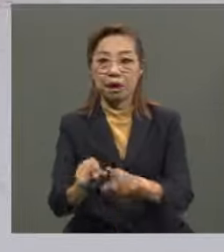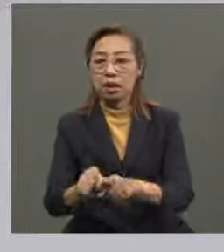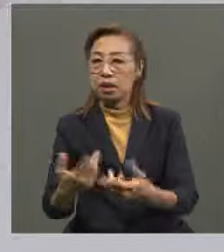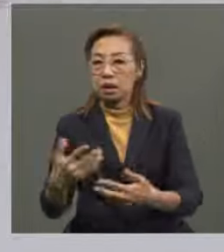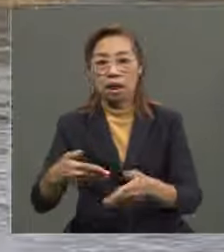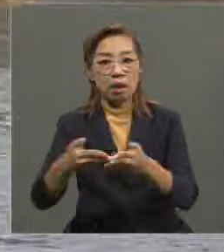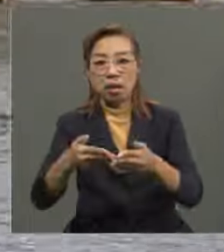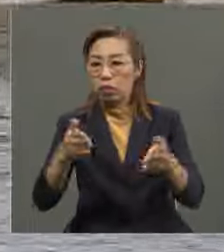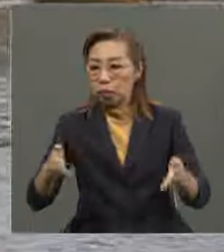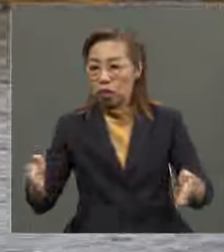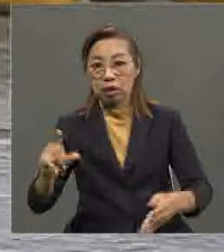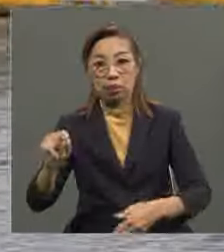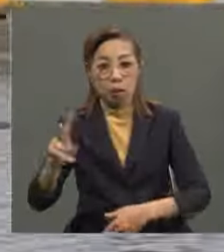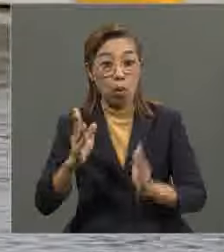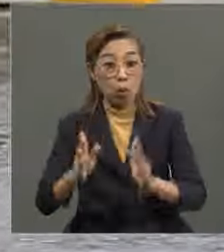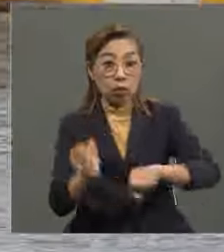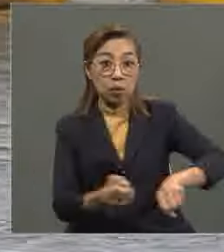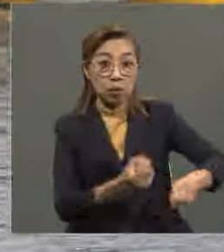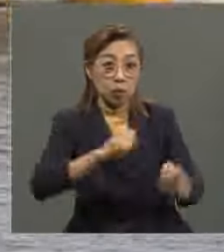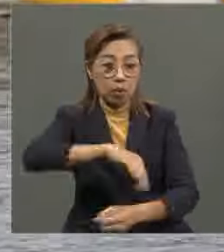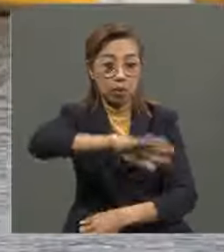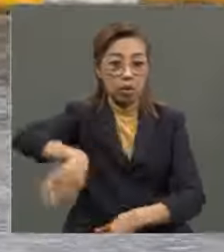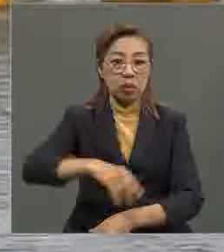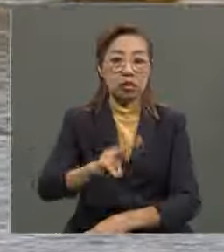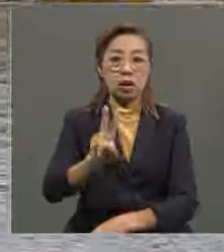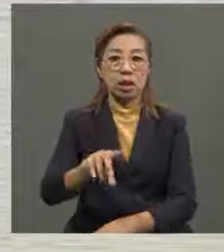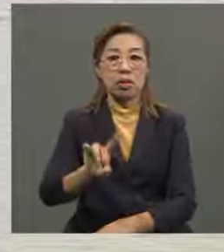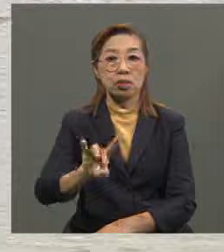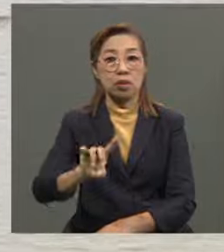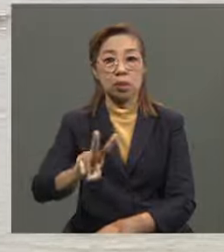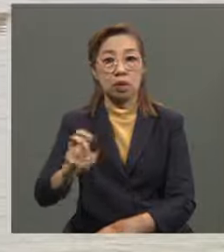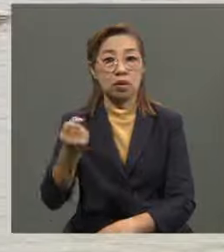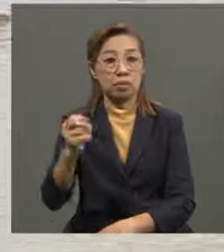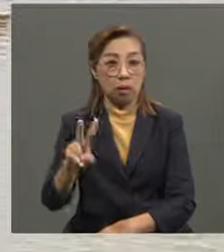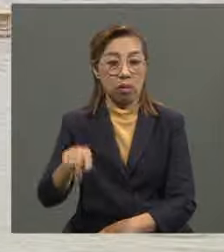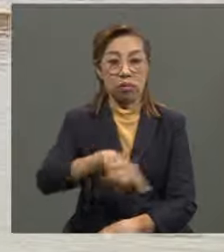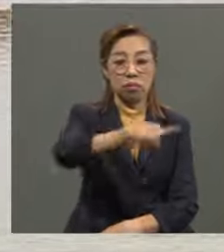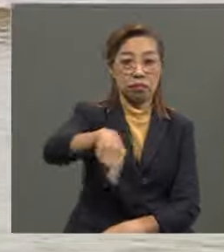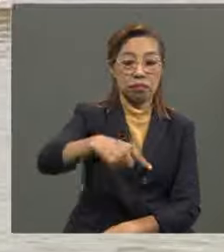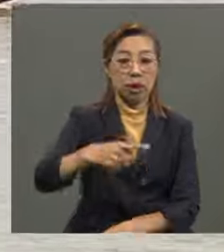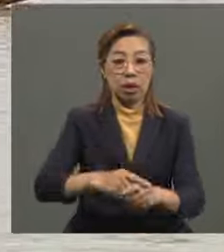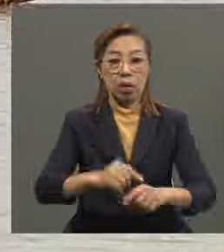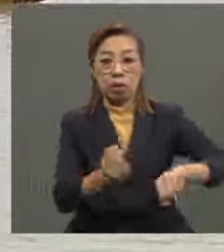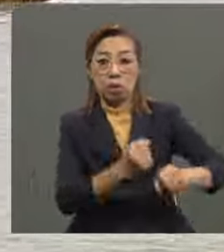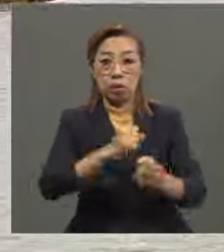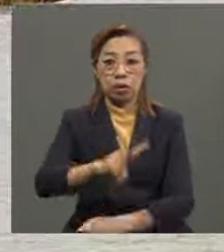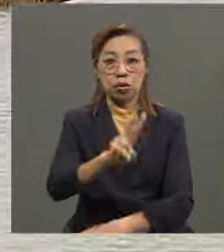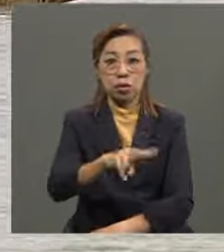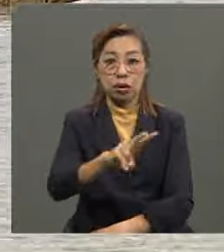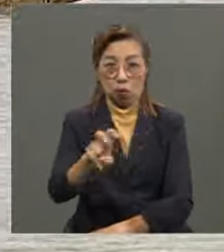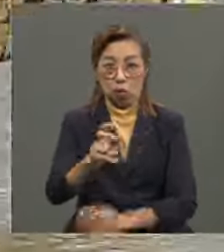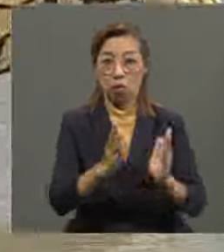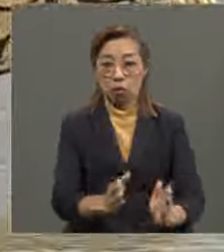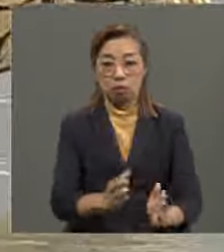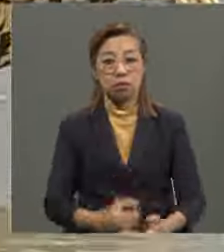ลำใช้กำลังพลรวม 2,412 นายในจำนวนนี้เป็นกำลังพลฝีพาย 2,200 น